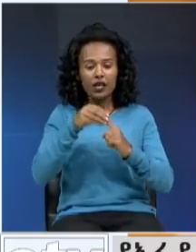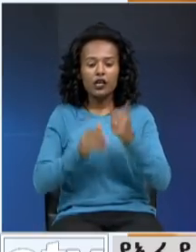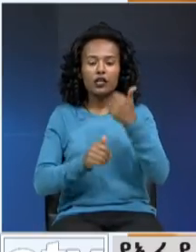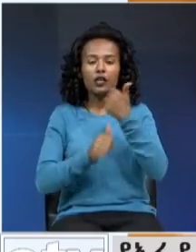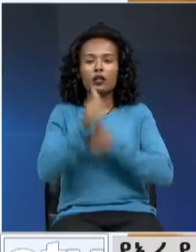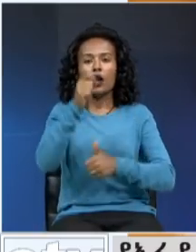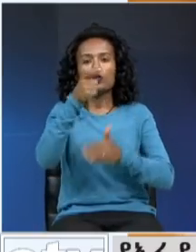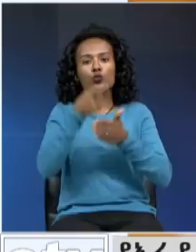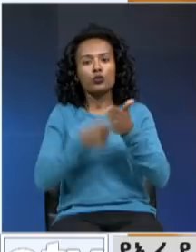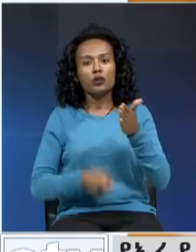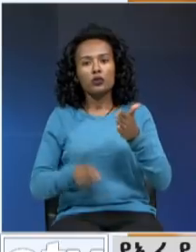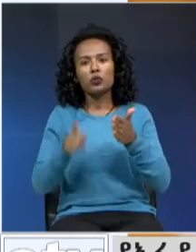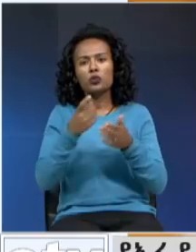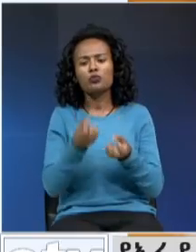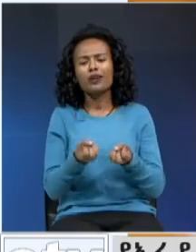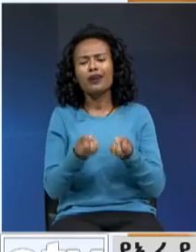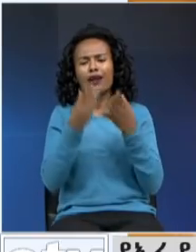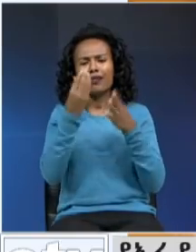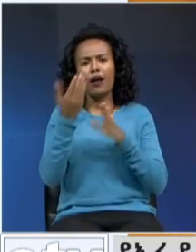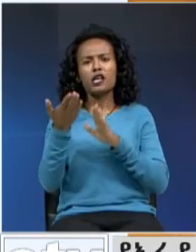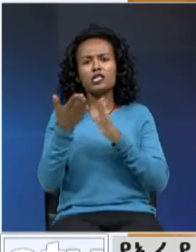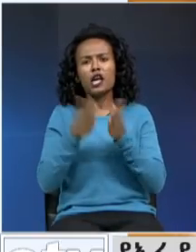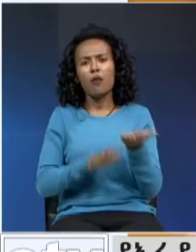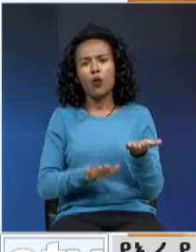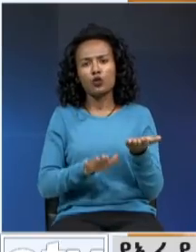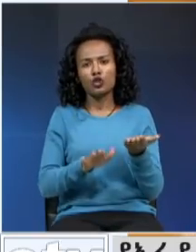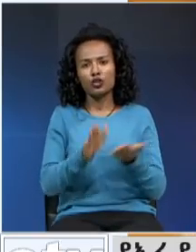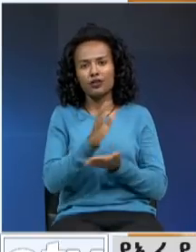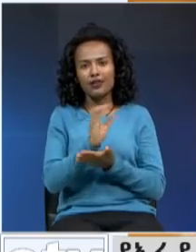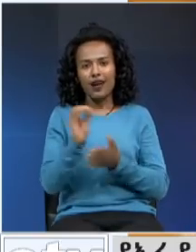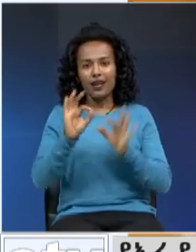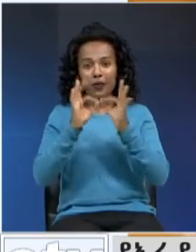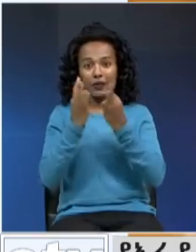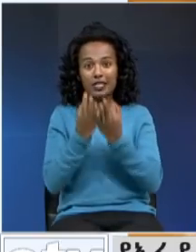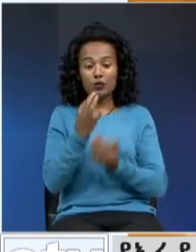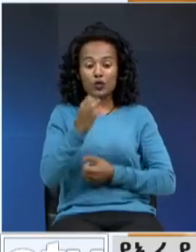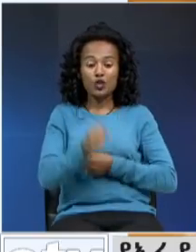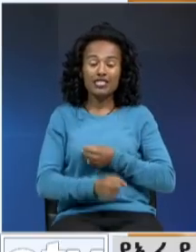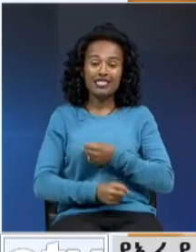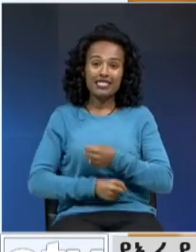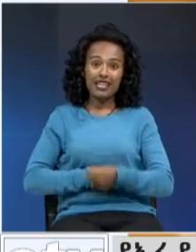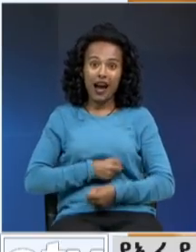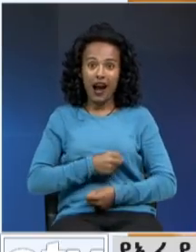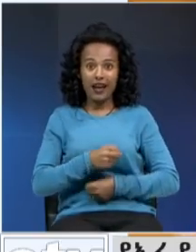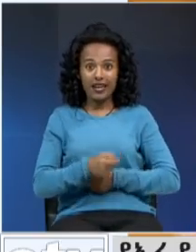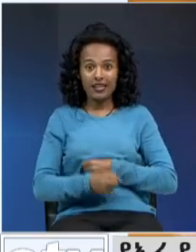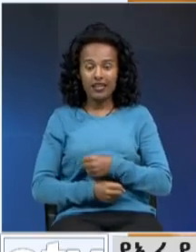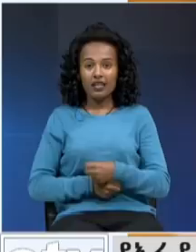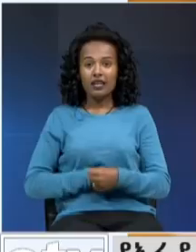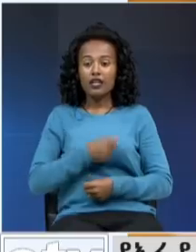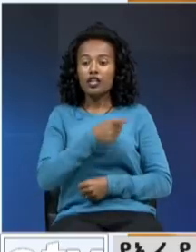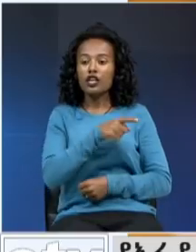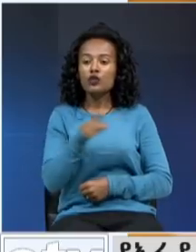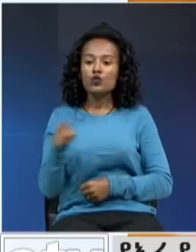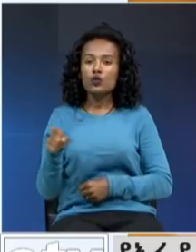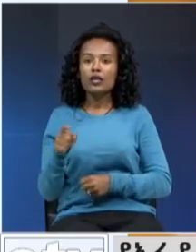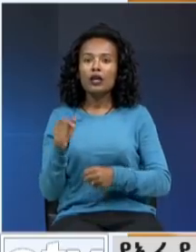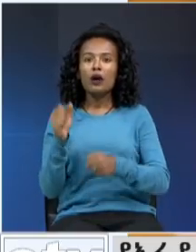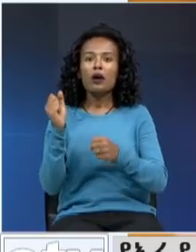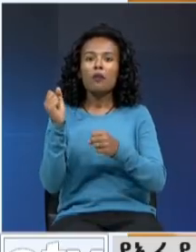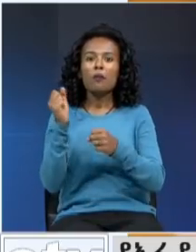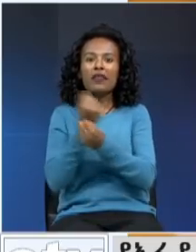የጥቃቱ ውጤት የሆኑ በርካታ ሰለባዎችንና የቤተሰቦችን ስቃይና ሰቆቃ፣ እነሱን